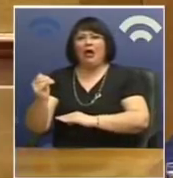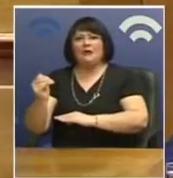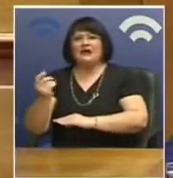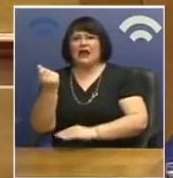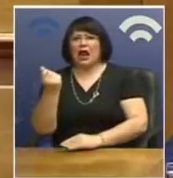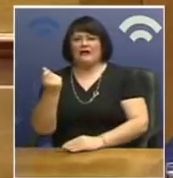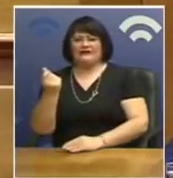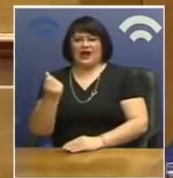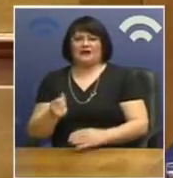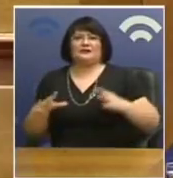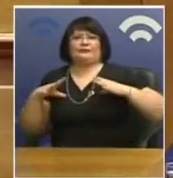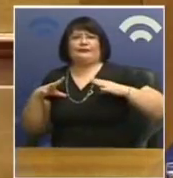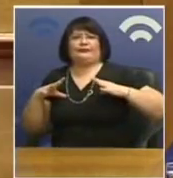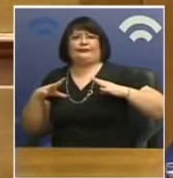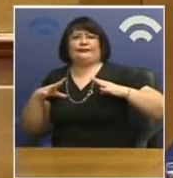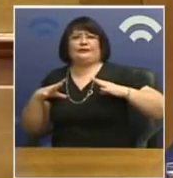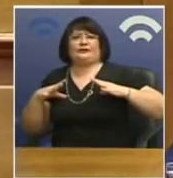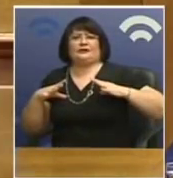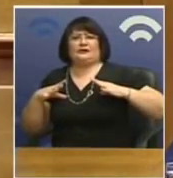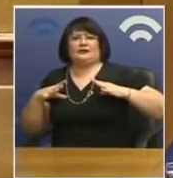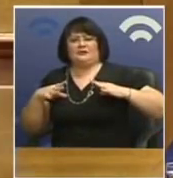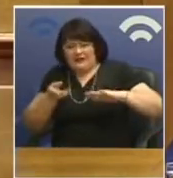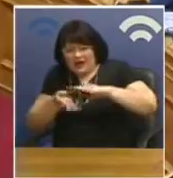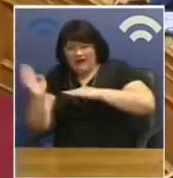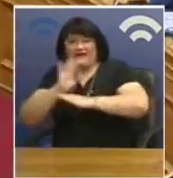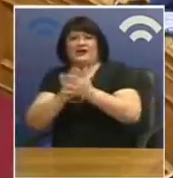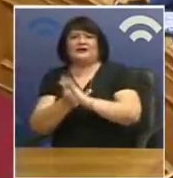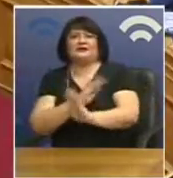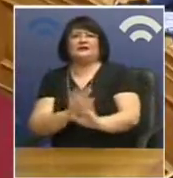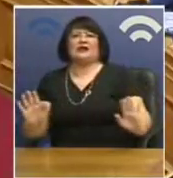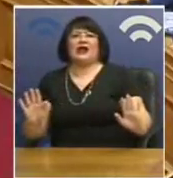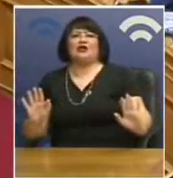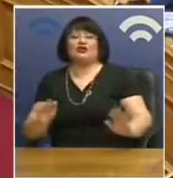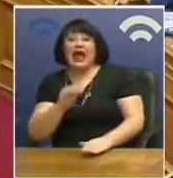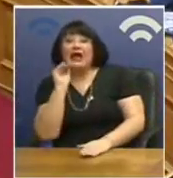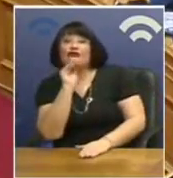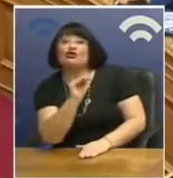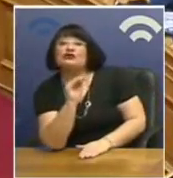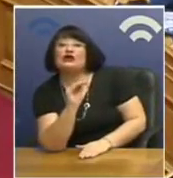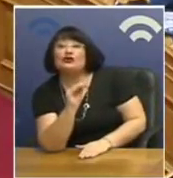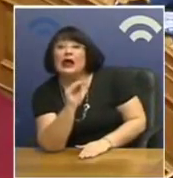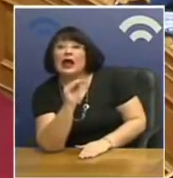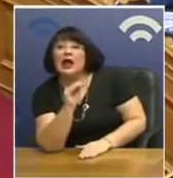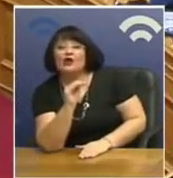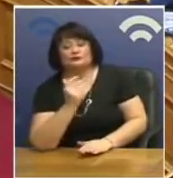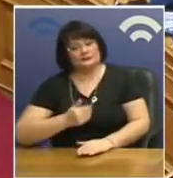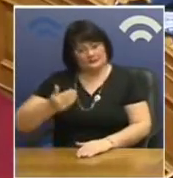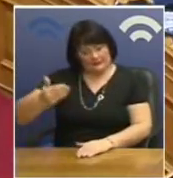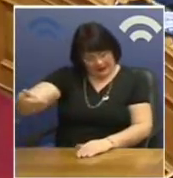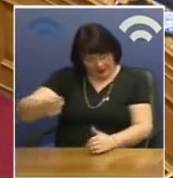τους και μετά μην τον είδατε τον Παναγή? Ισχύει ή δεν ισχύει αυτό? Αυτό είναι που σας ρώτησα. Πάμε παρακάτω.